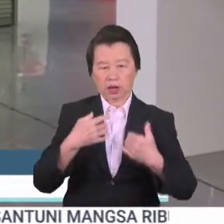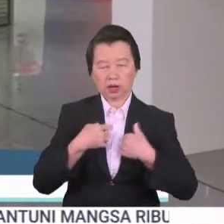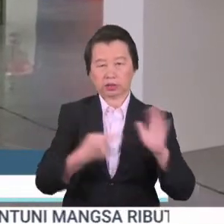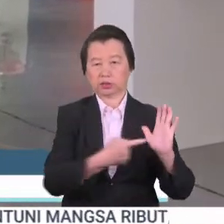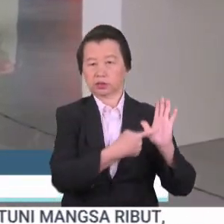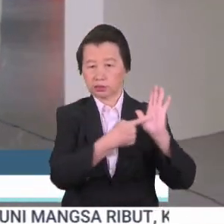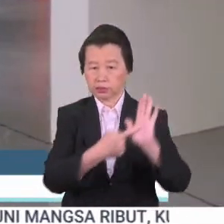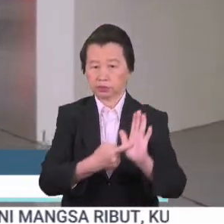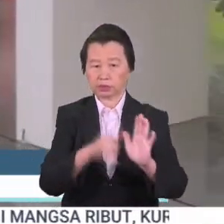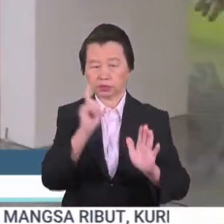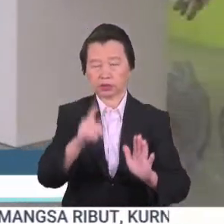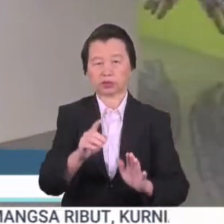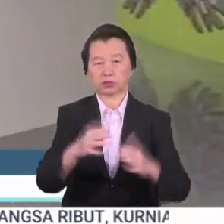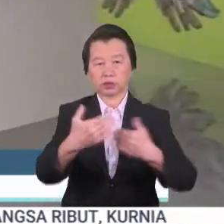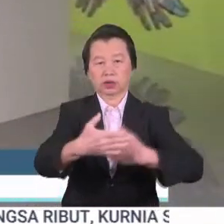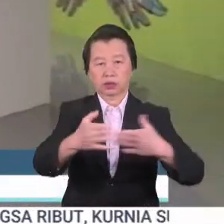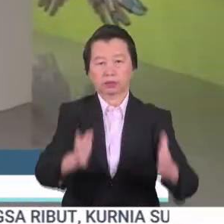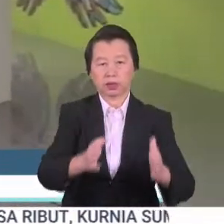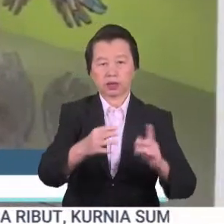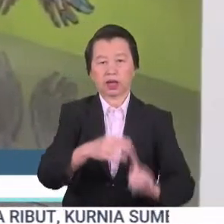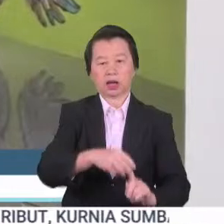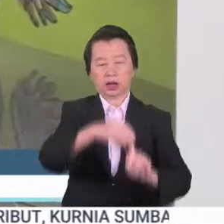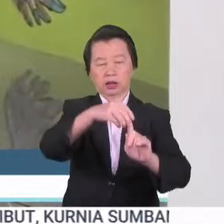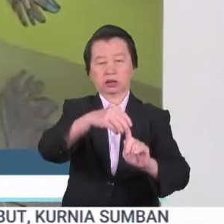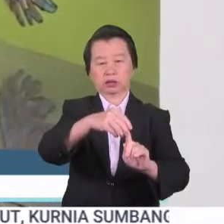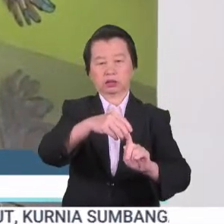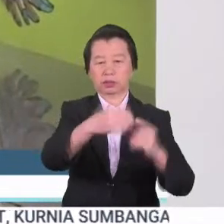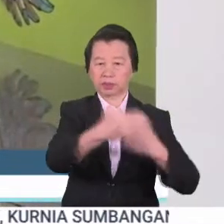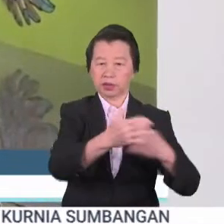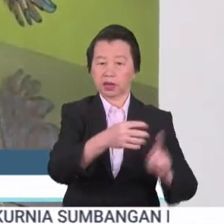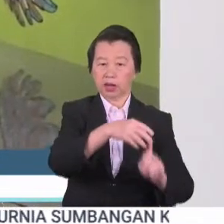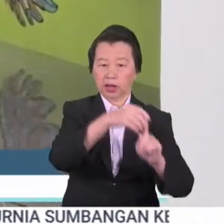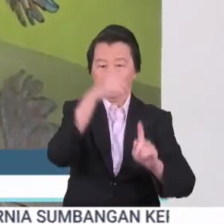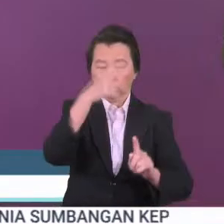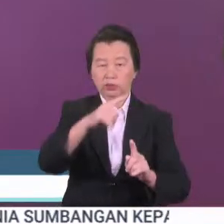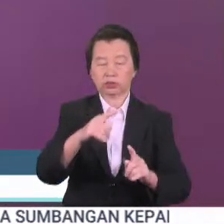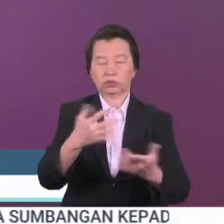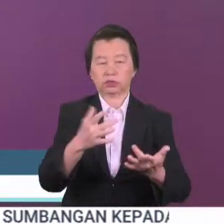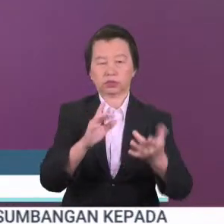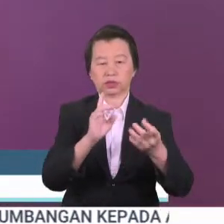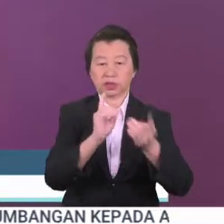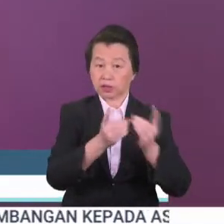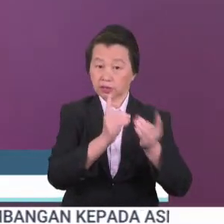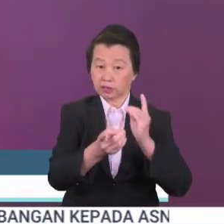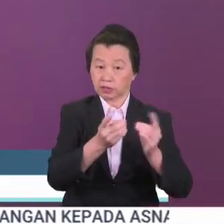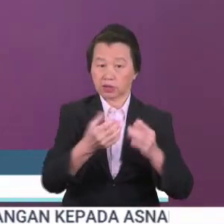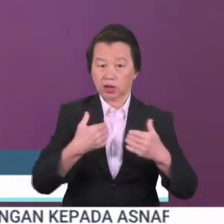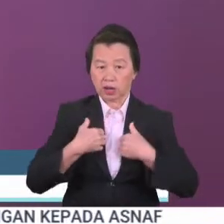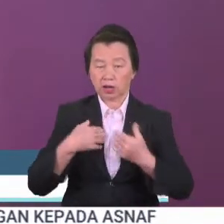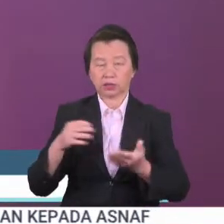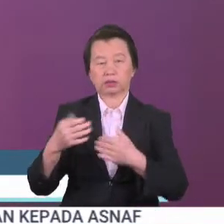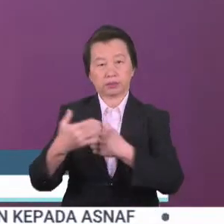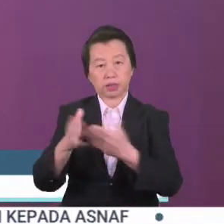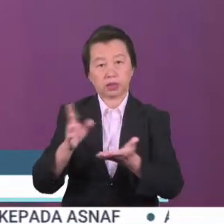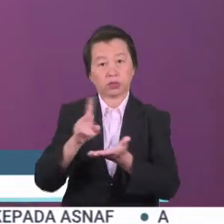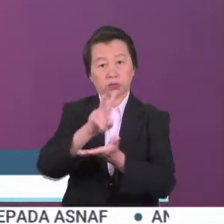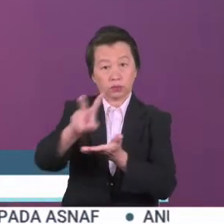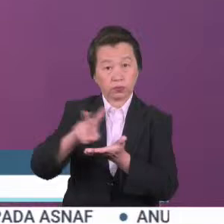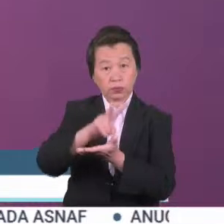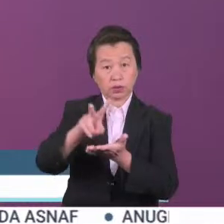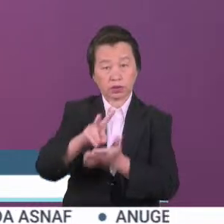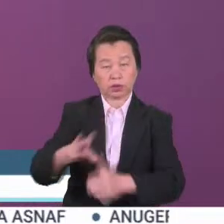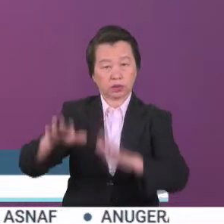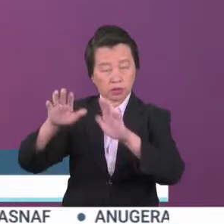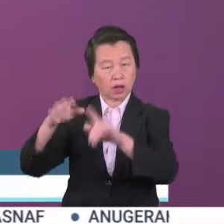menyediakan satu bilik khas untuk karya digital kita juga menyediakan video-video khas yang kita